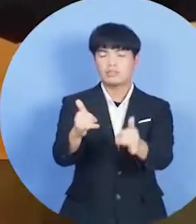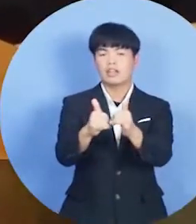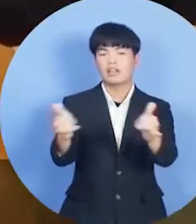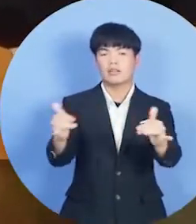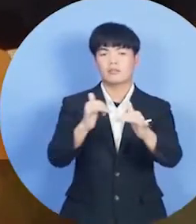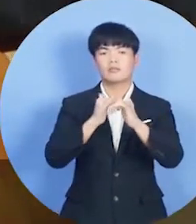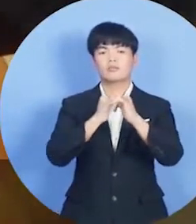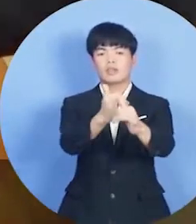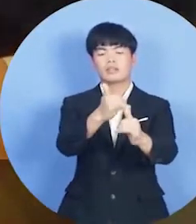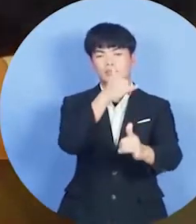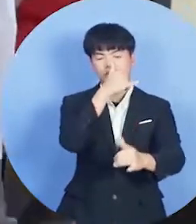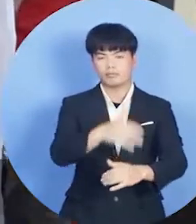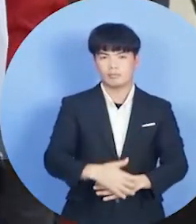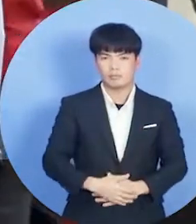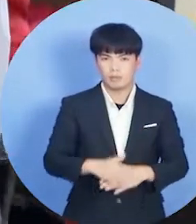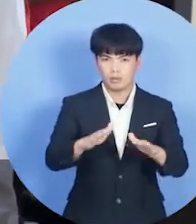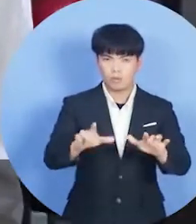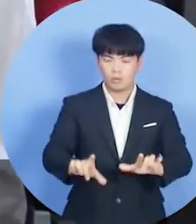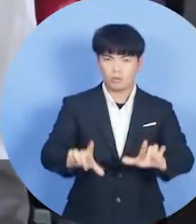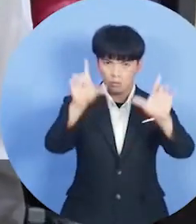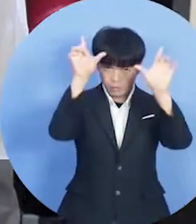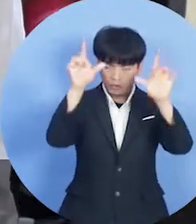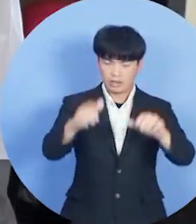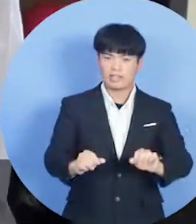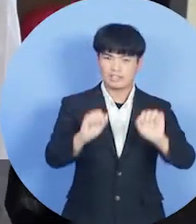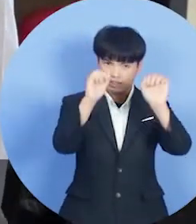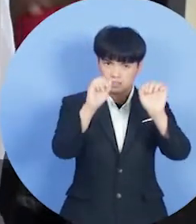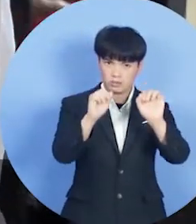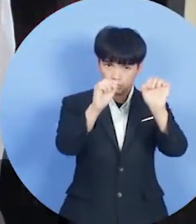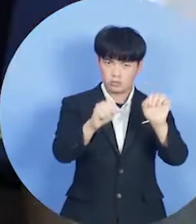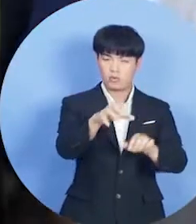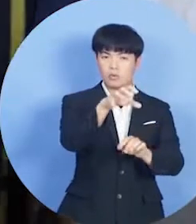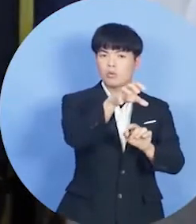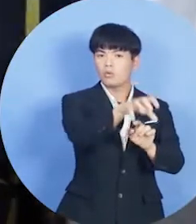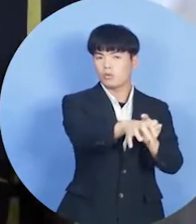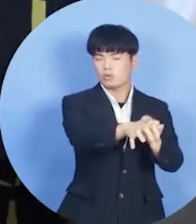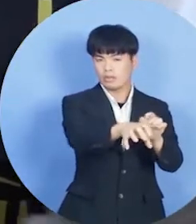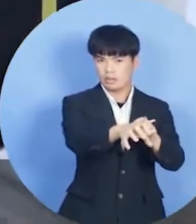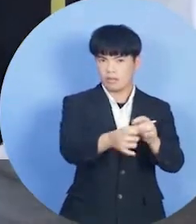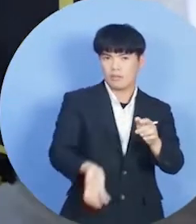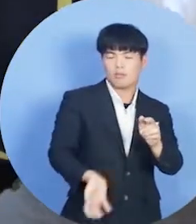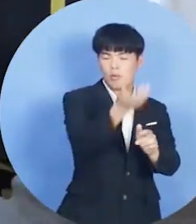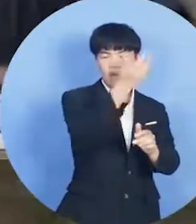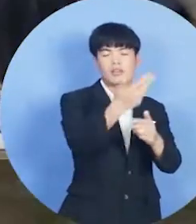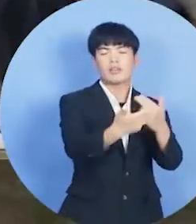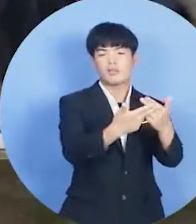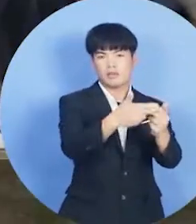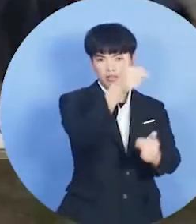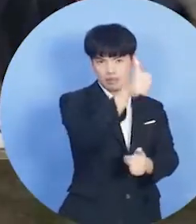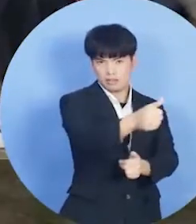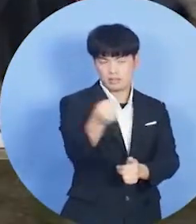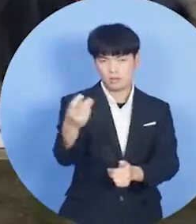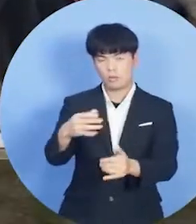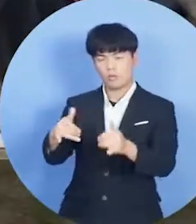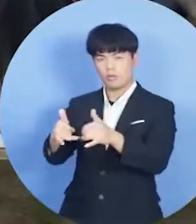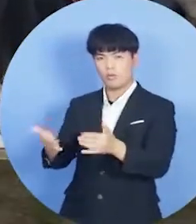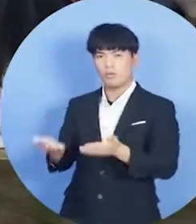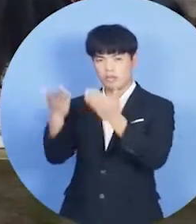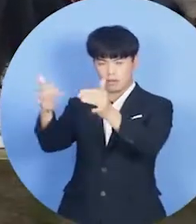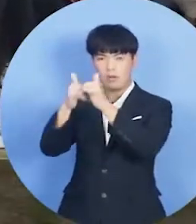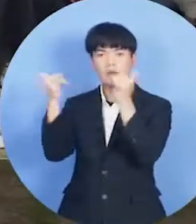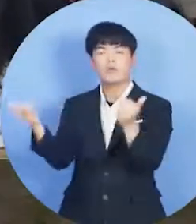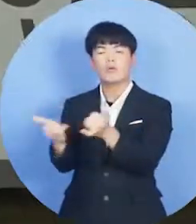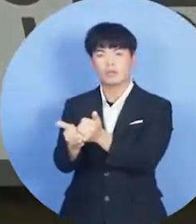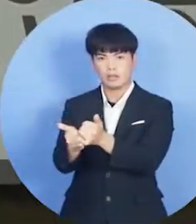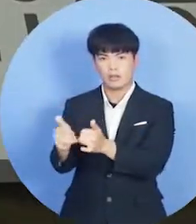시민회상을 시상하고 있는데요. 올해는 체육진흥 부문의 박만순 충남볼링협회장과 사회봉사 부문의 강운주